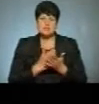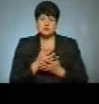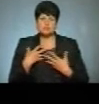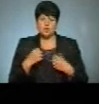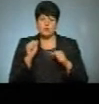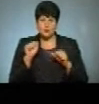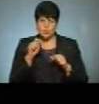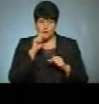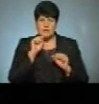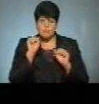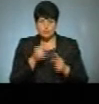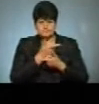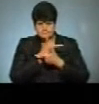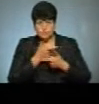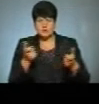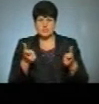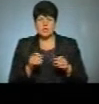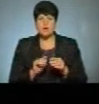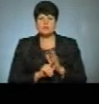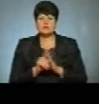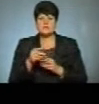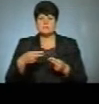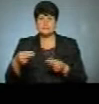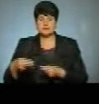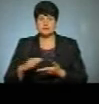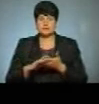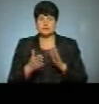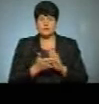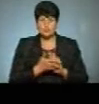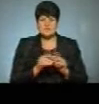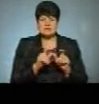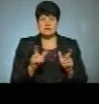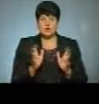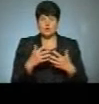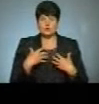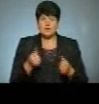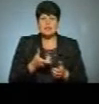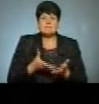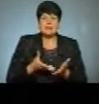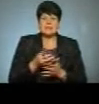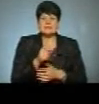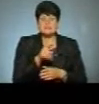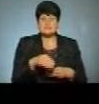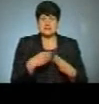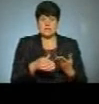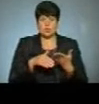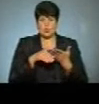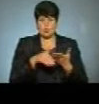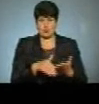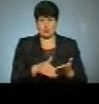зможе оприлюднити оголошення, почати укладати договори із закладами охорони здоров'я і платити їм за надання допомоги пацієнтам